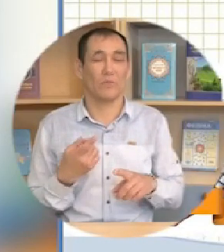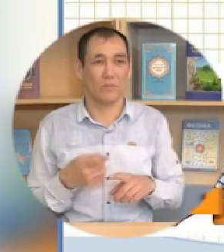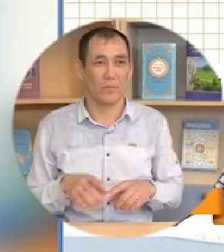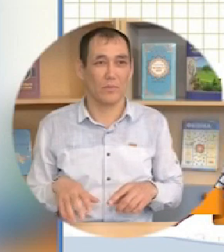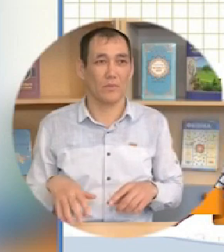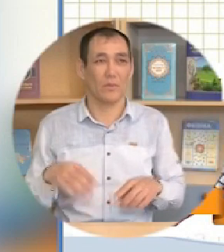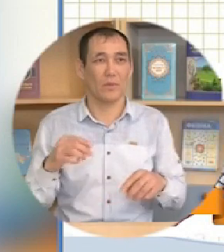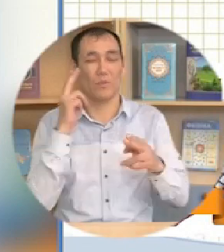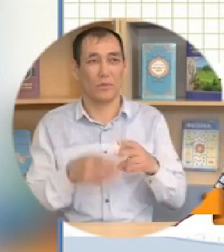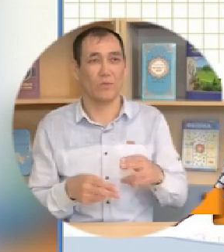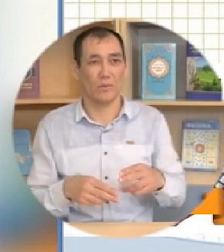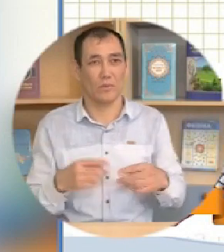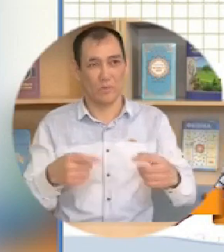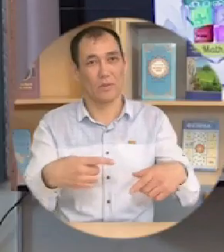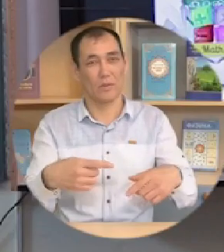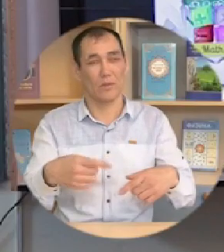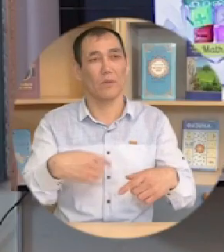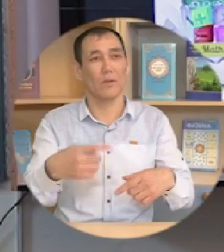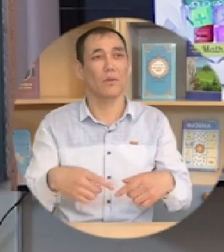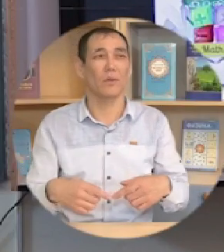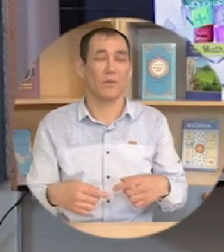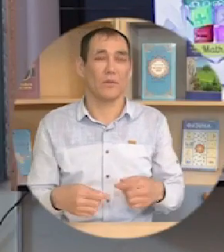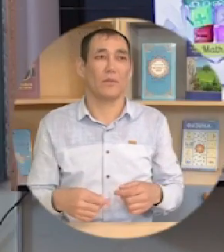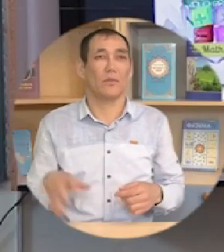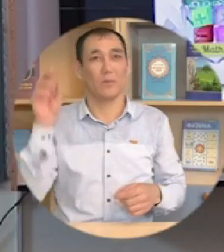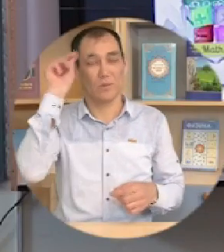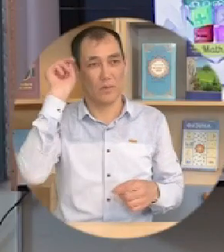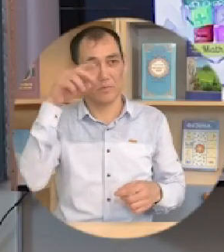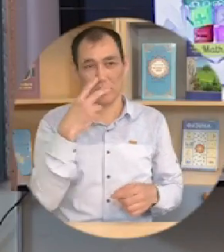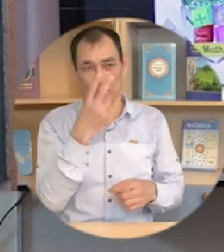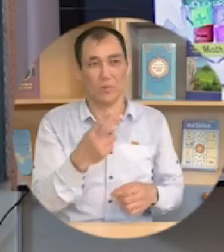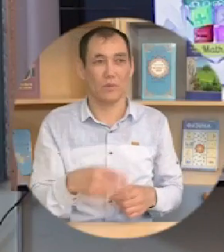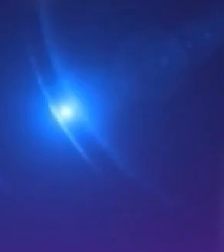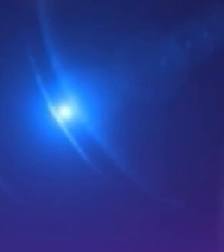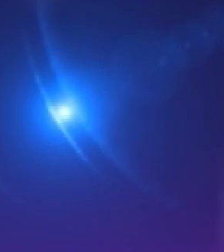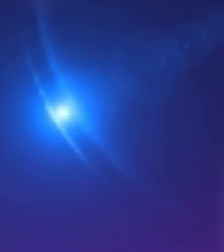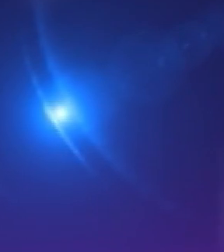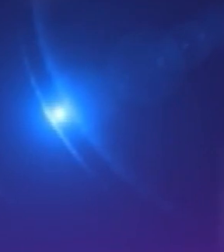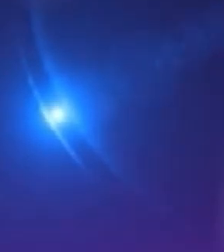сабағымызды жұмақлаймыз. Келесі сабағымызды көріскенше хош сау болыңлар.